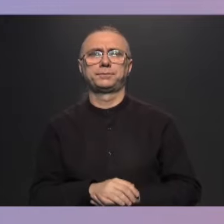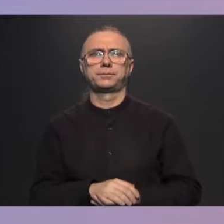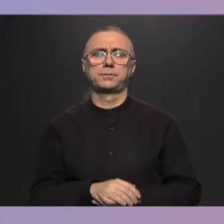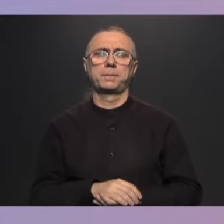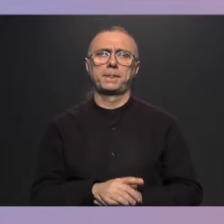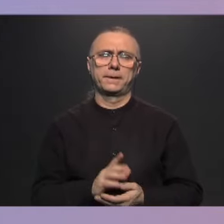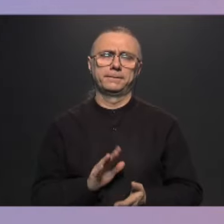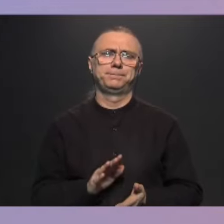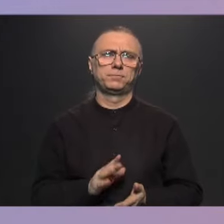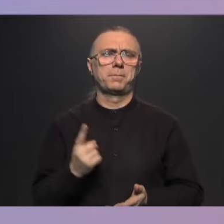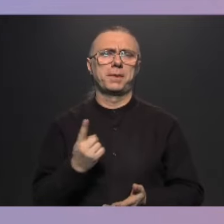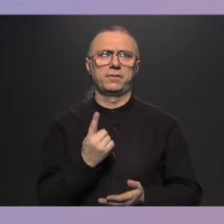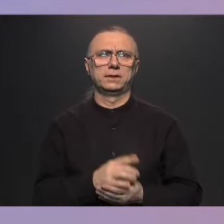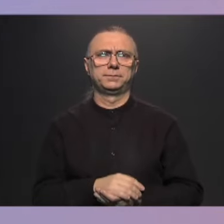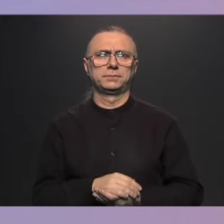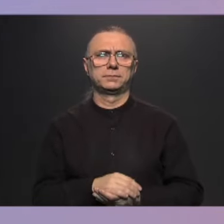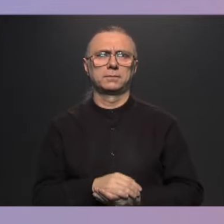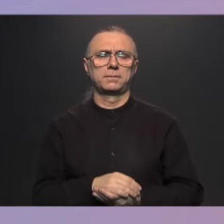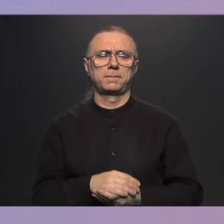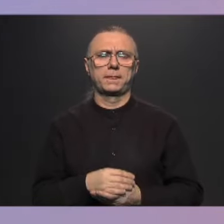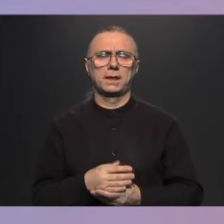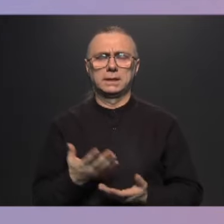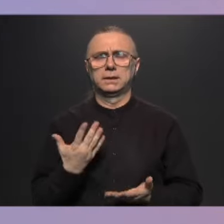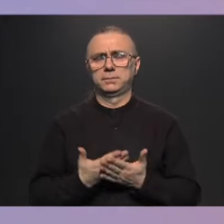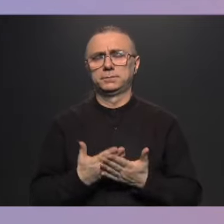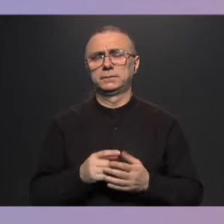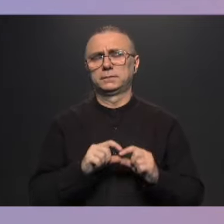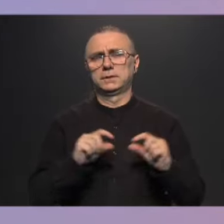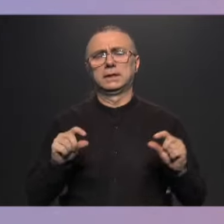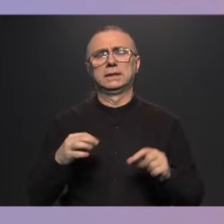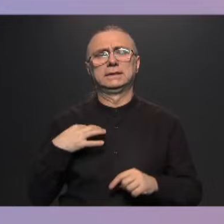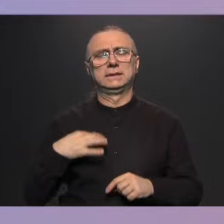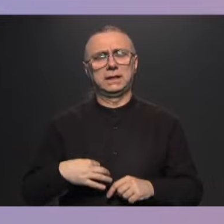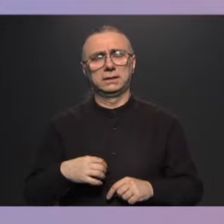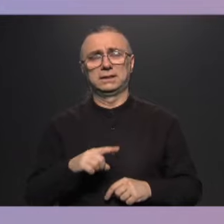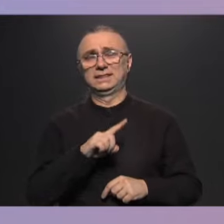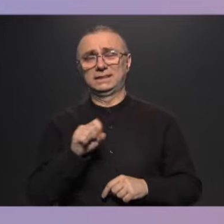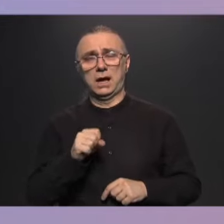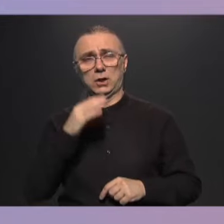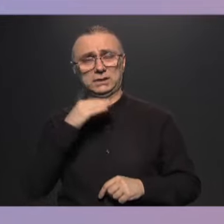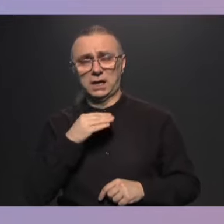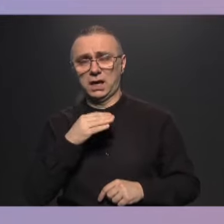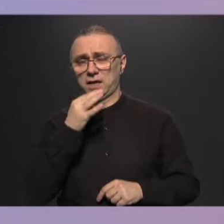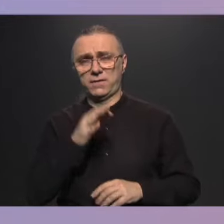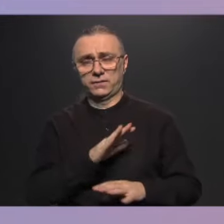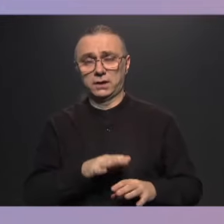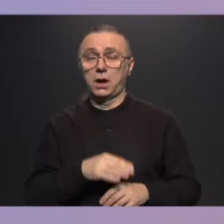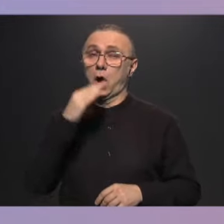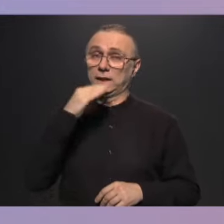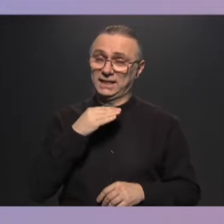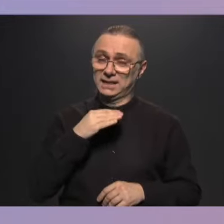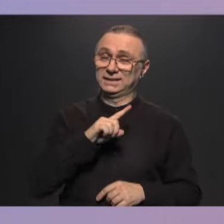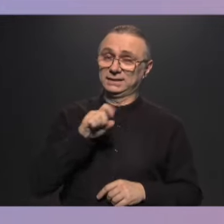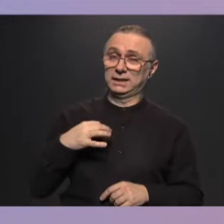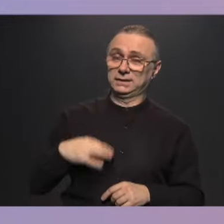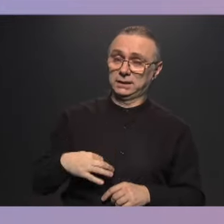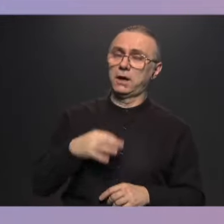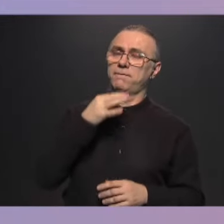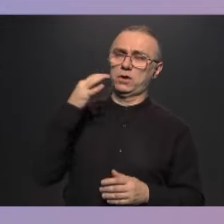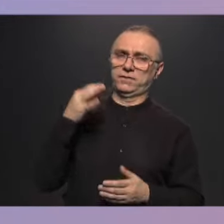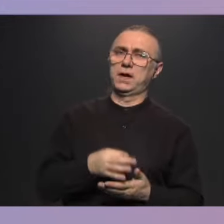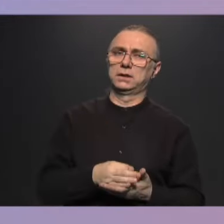во-первых, сын за отца не в ответе. Вот отец за сына, да, естественно. Но и в сыне есть,